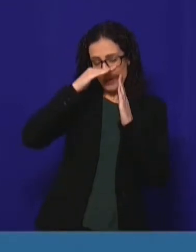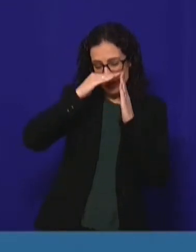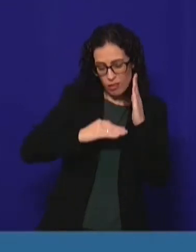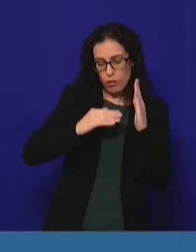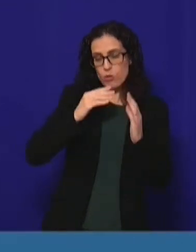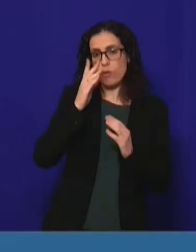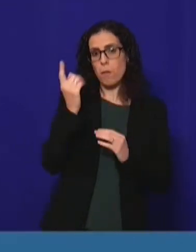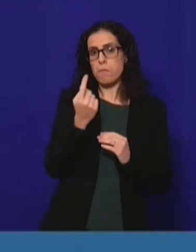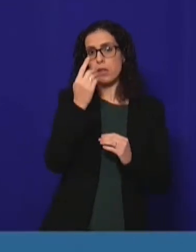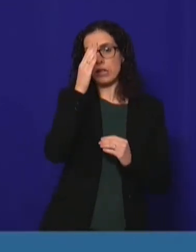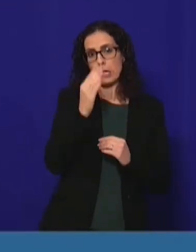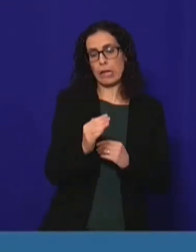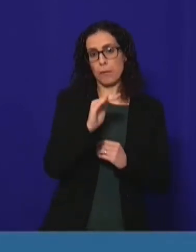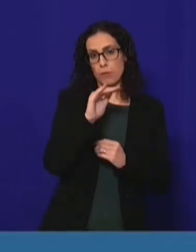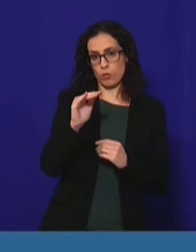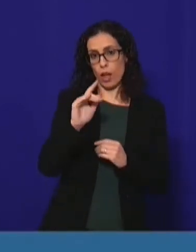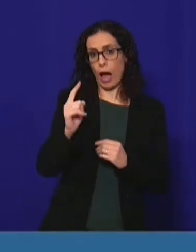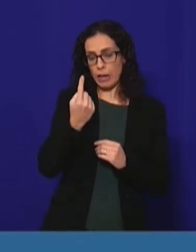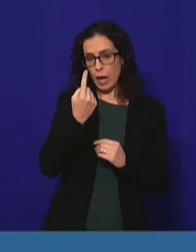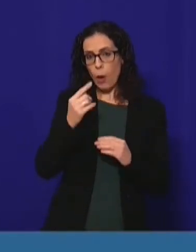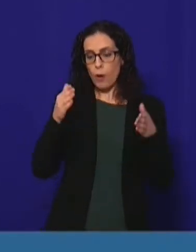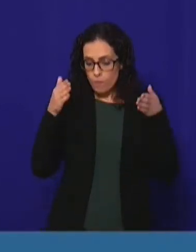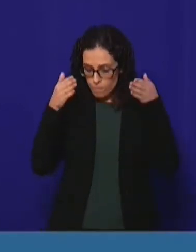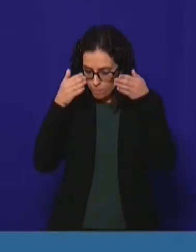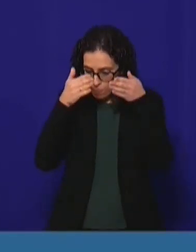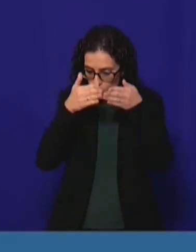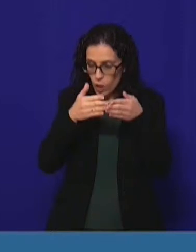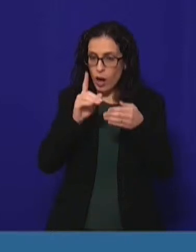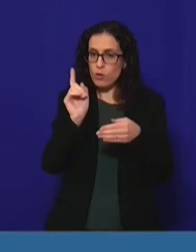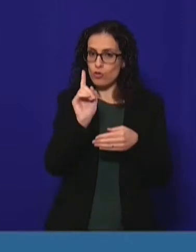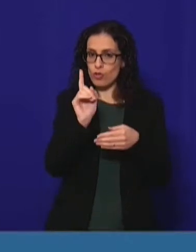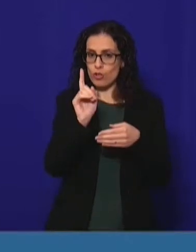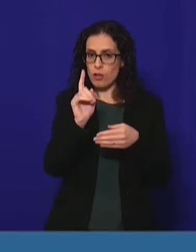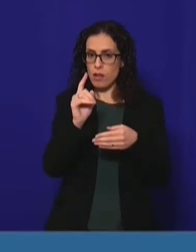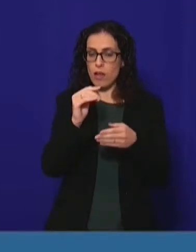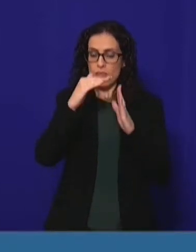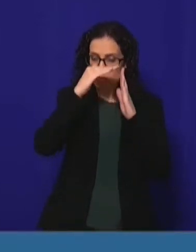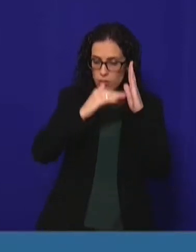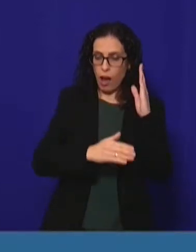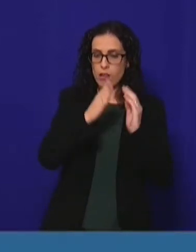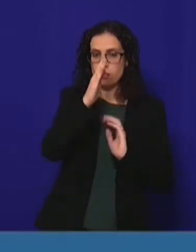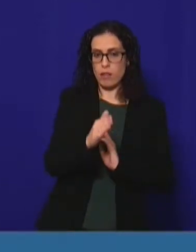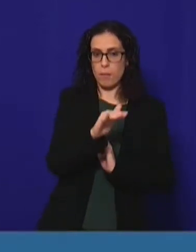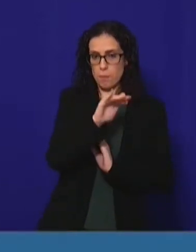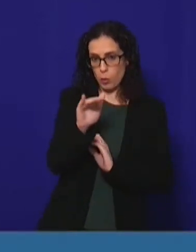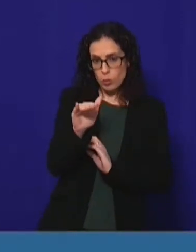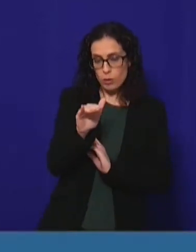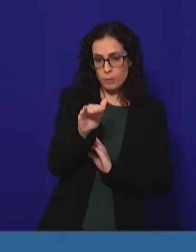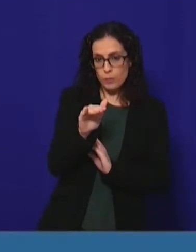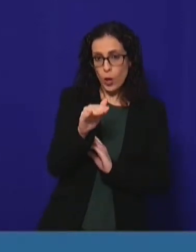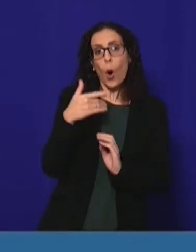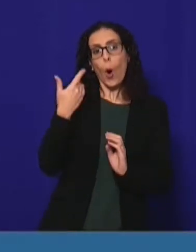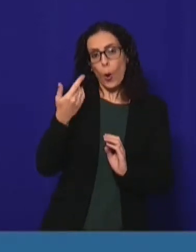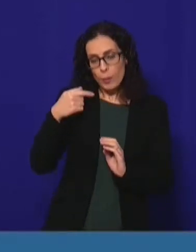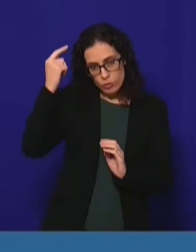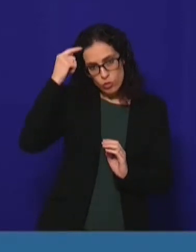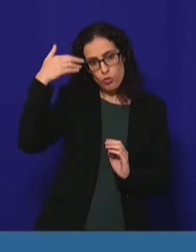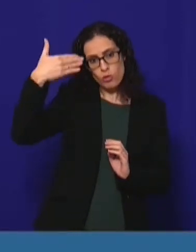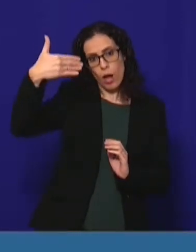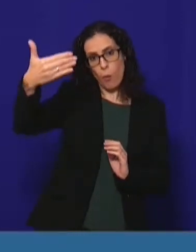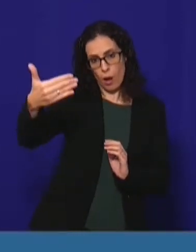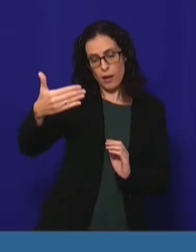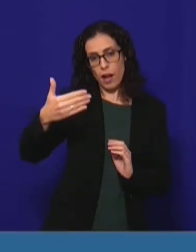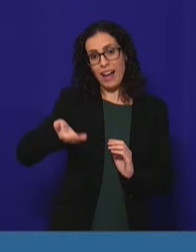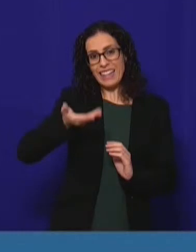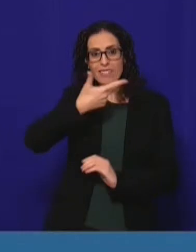U allura il-fokus tagħna huwa li innaqsu l-imwiet. Eventwalment imbagħad fix-xhur li jkunu ġejjin u nibdew